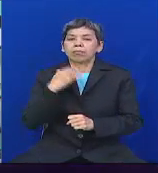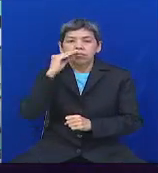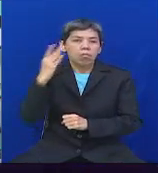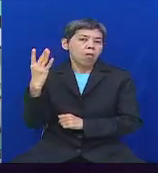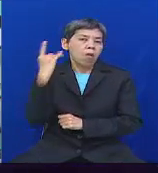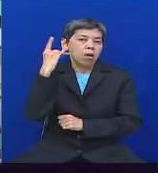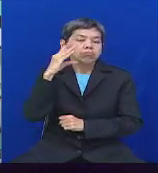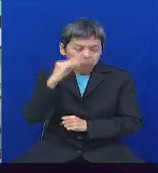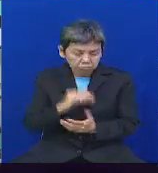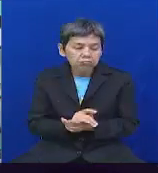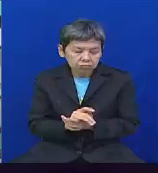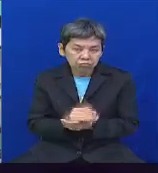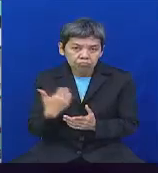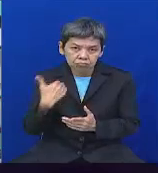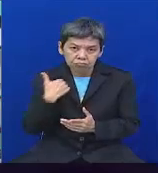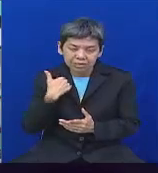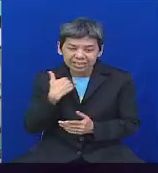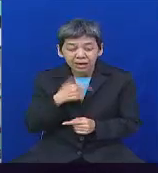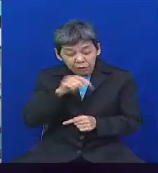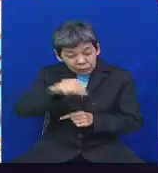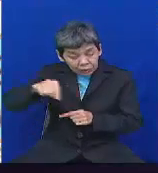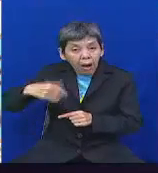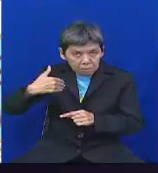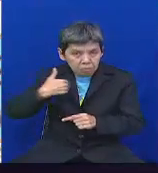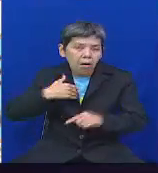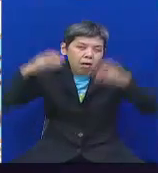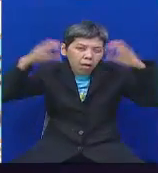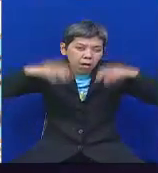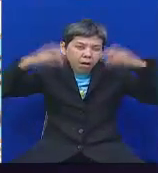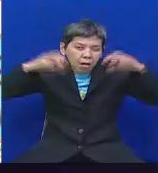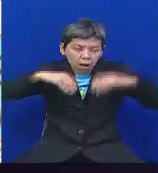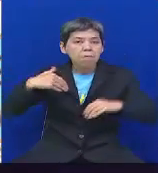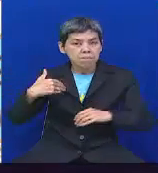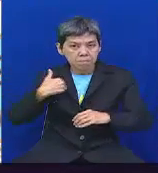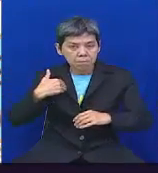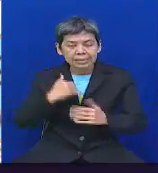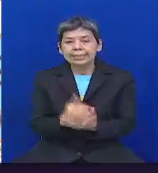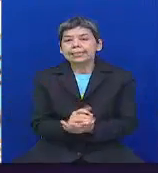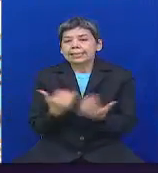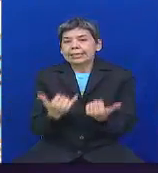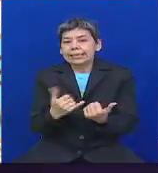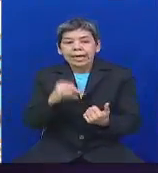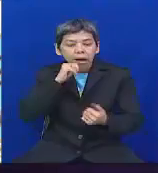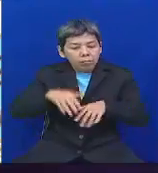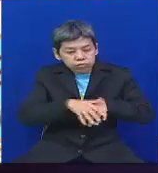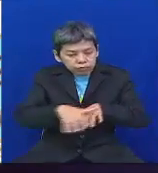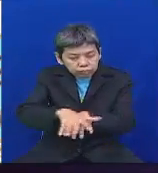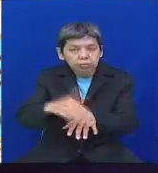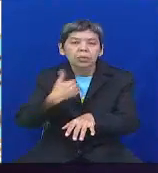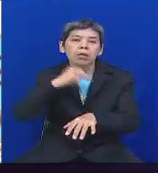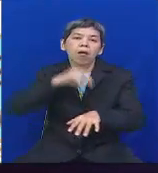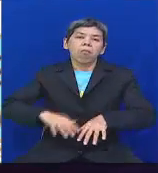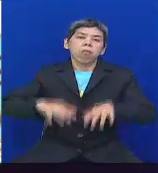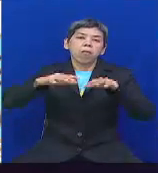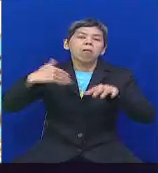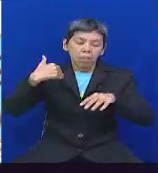ที่ผ่านมานะคะก็ทำให้มีหลายพื้นที่ด้วยกันนะคะมีฝนตกลงมาเพิ่มขึ้นส่งผลให้มีน้ำป่าไหลหลากแล้วก็น้ำท่วมอีกระล